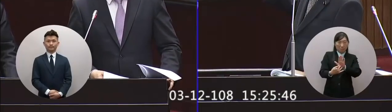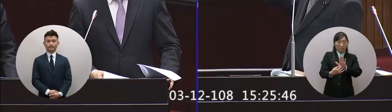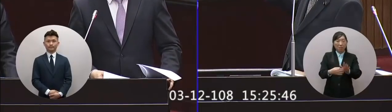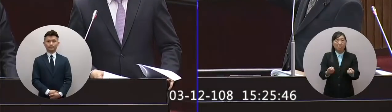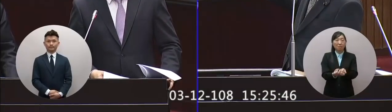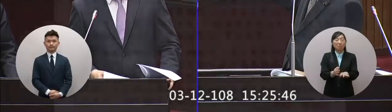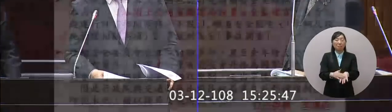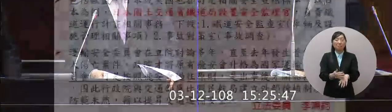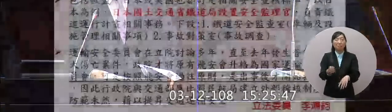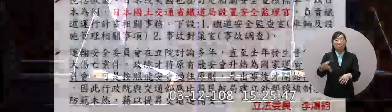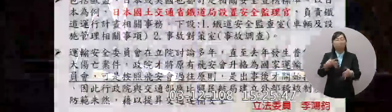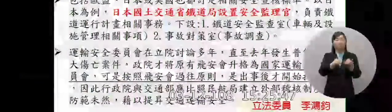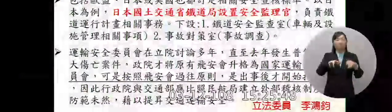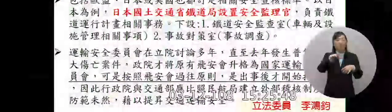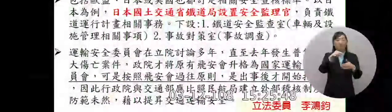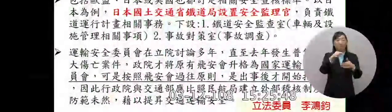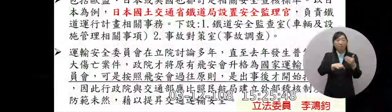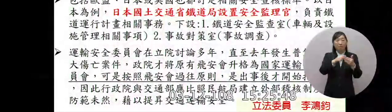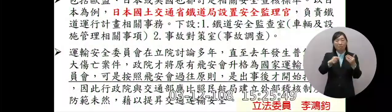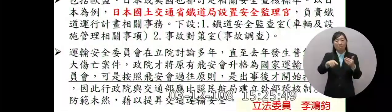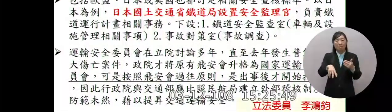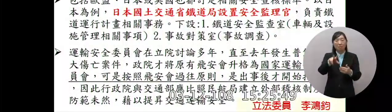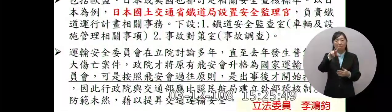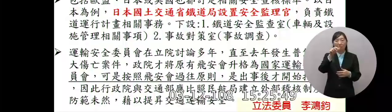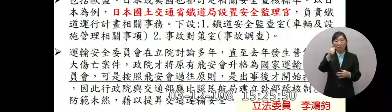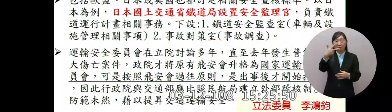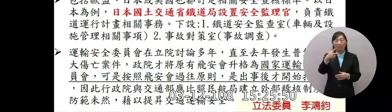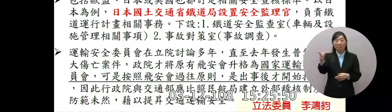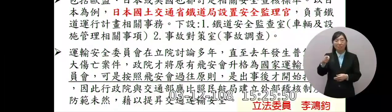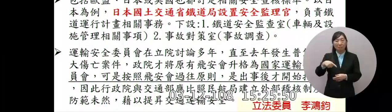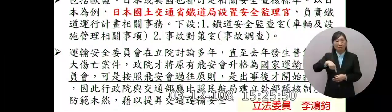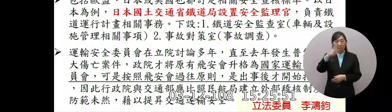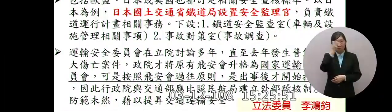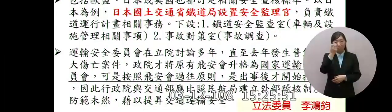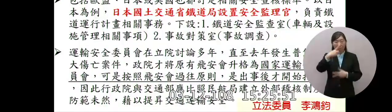民航局民航法57条的查核员，他的查核频率是